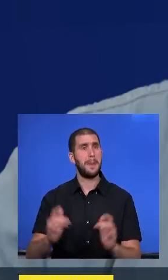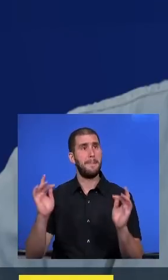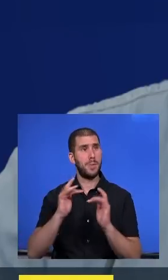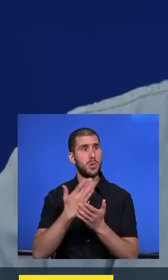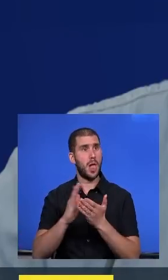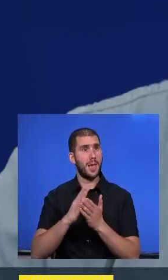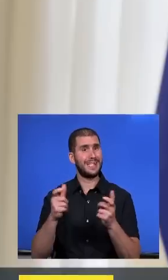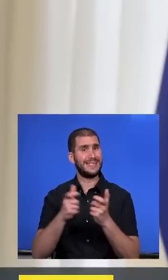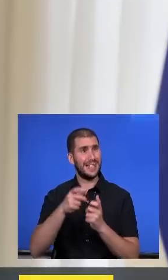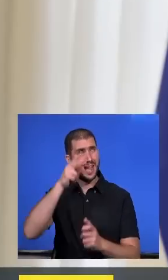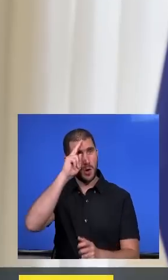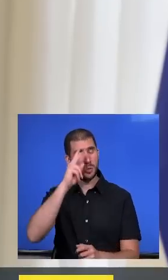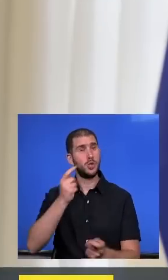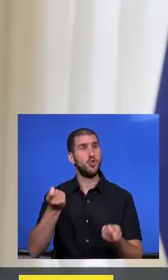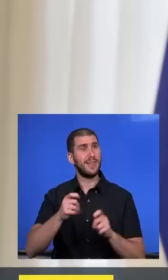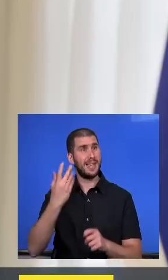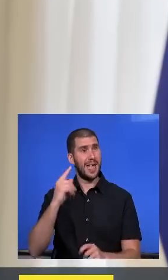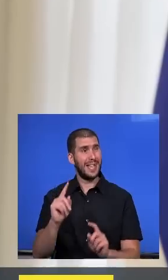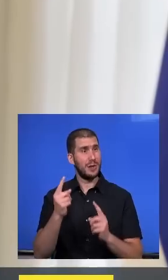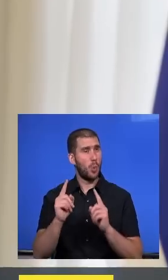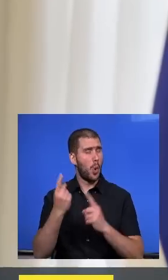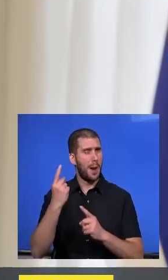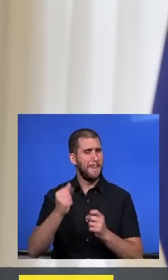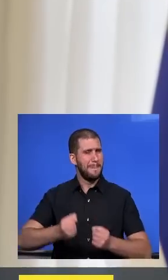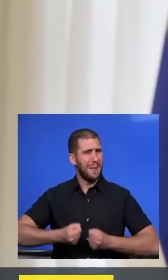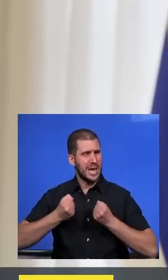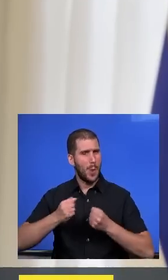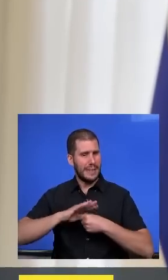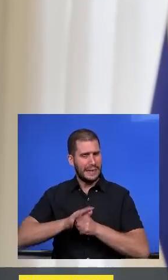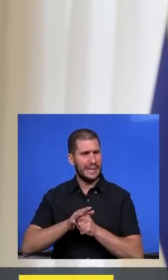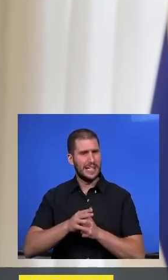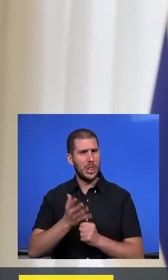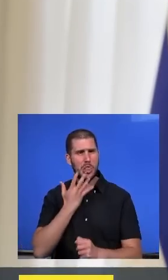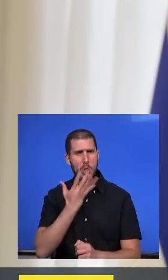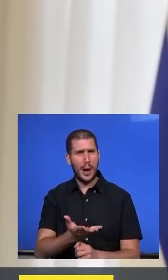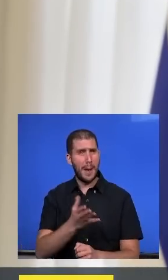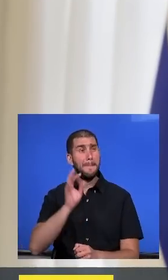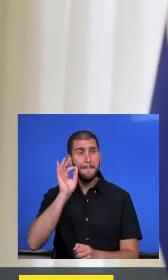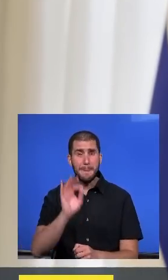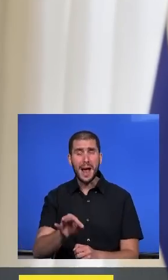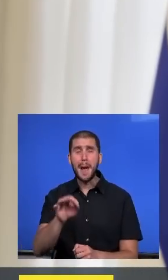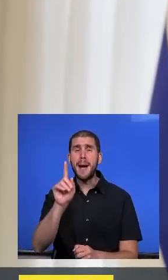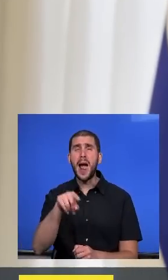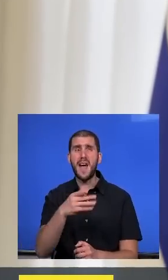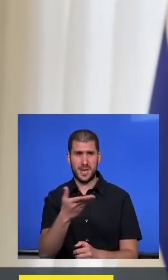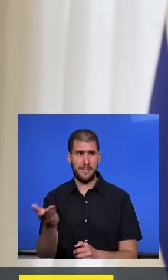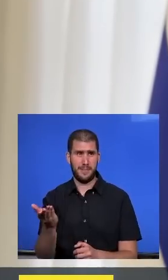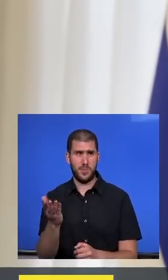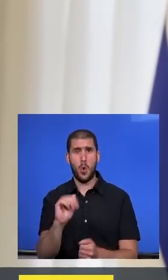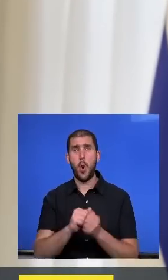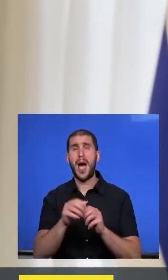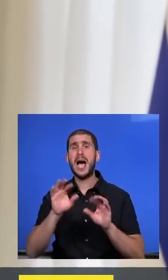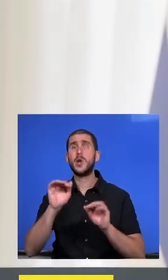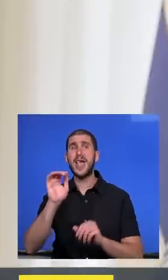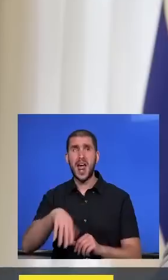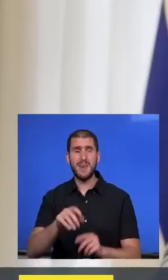סיעת הליכוד. השביתה הייתה אירוע בריוני דוחה שפגע באלפים, לא עשרות אלפים